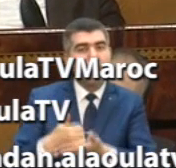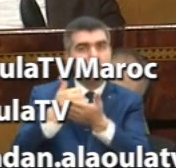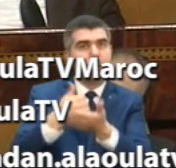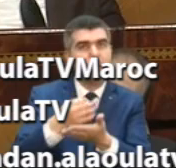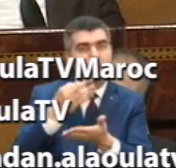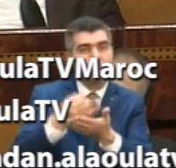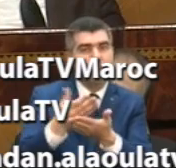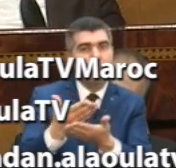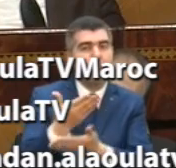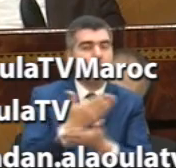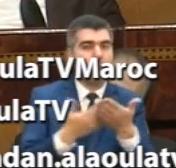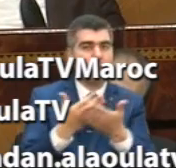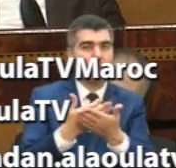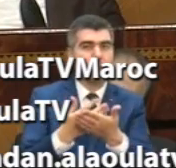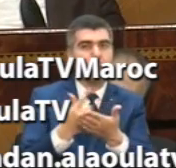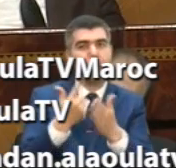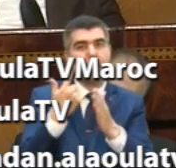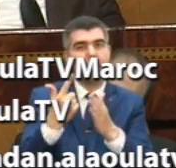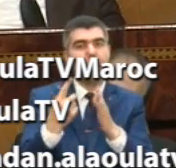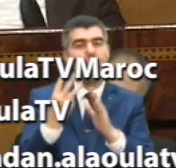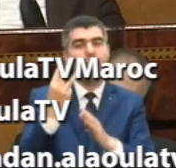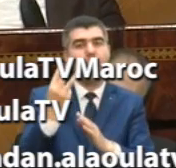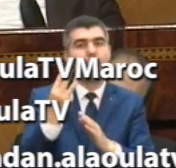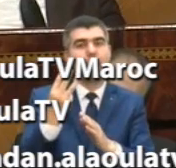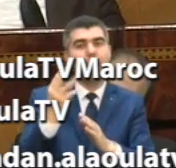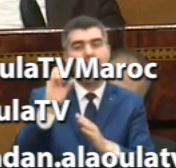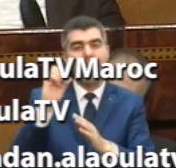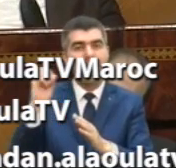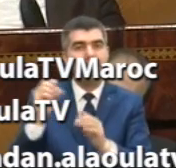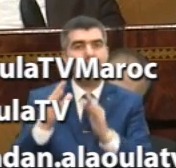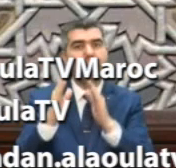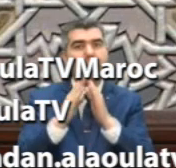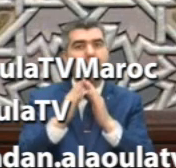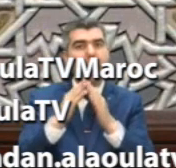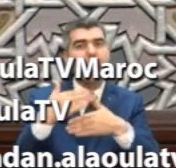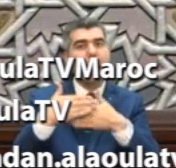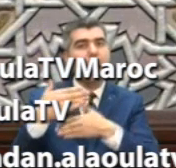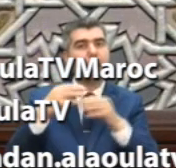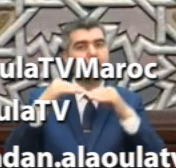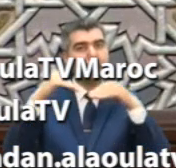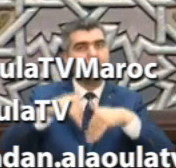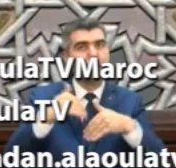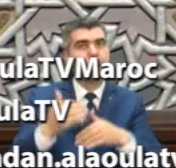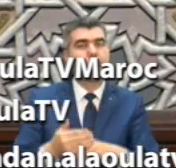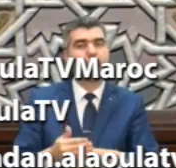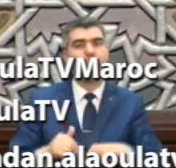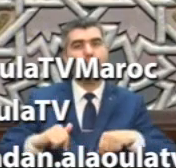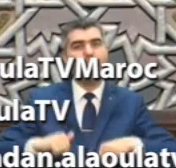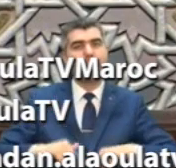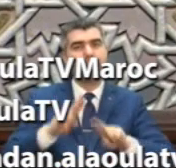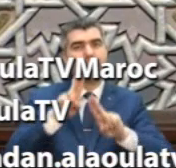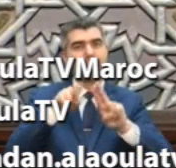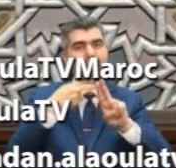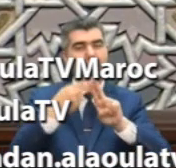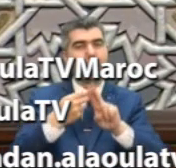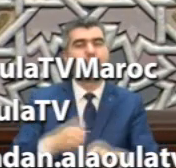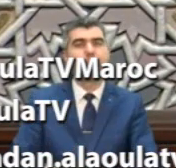القانونية ومعالجة 37,000 بناية مهددة بالانهيار؟ السيدة كتيبة الدولة.